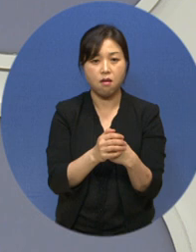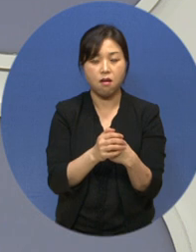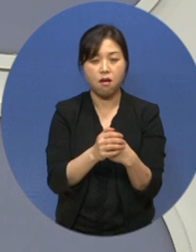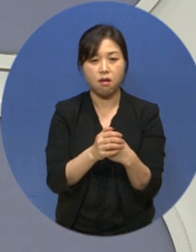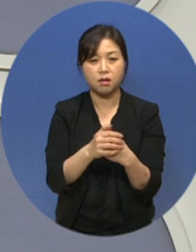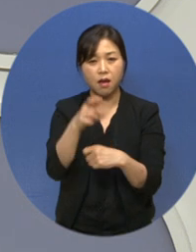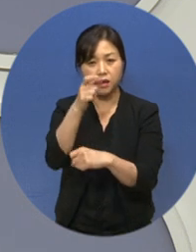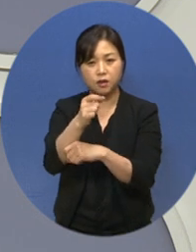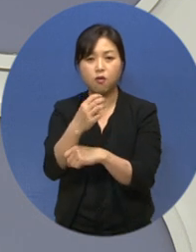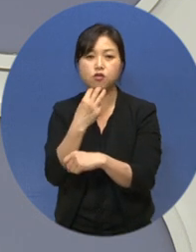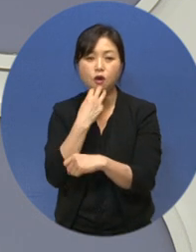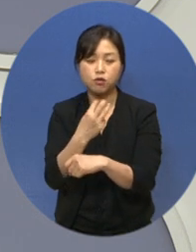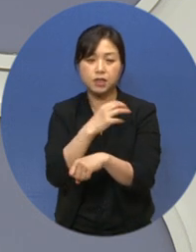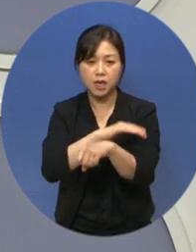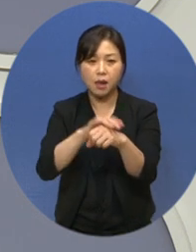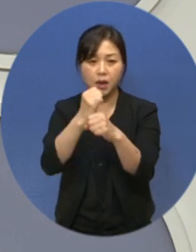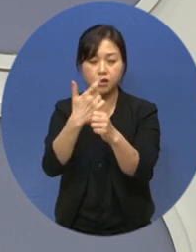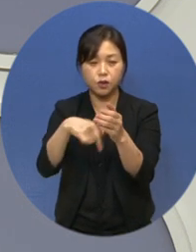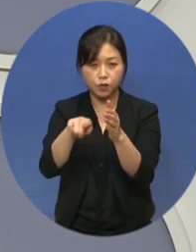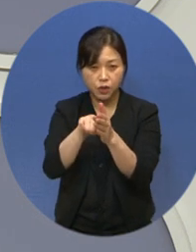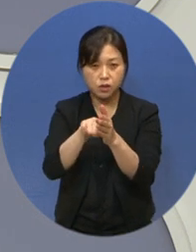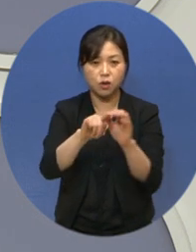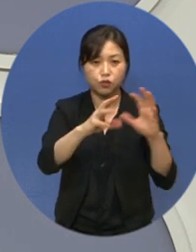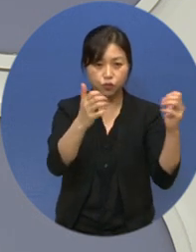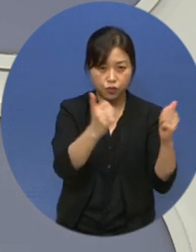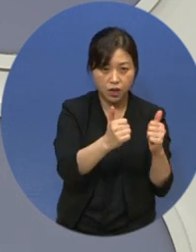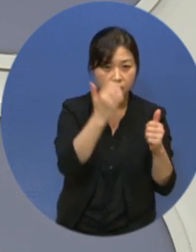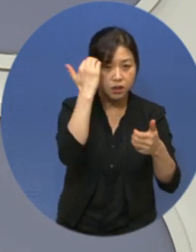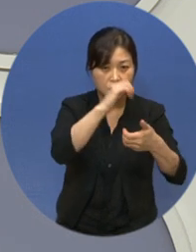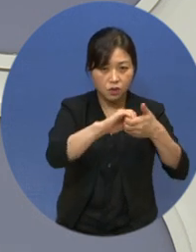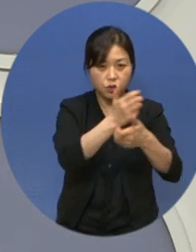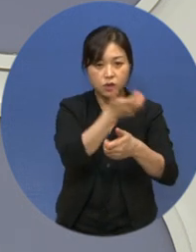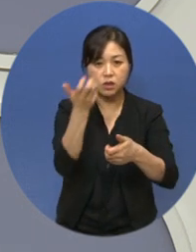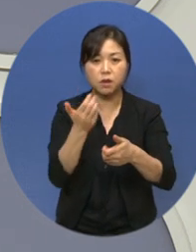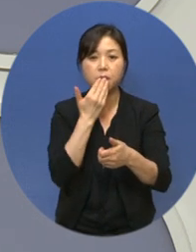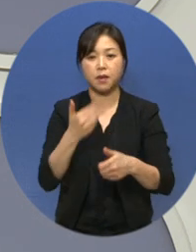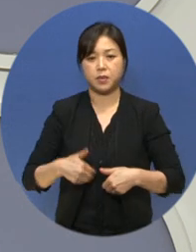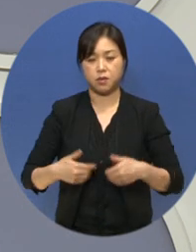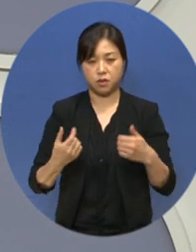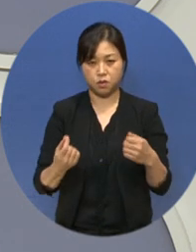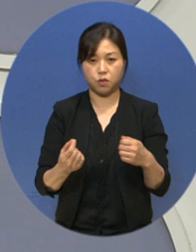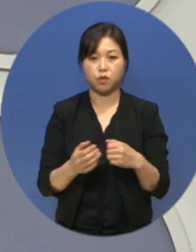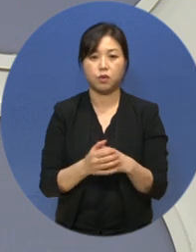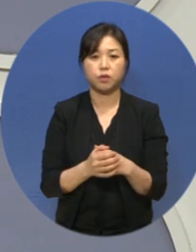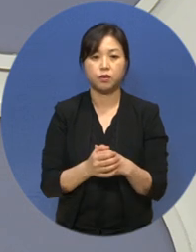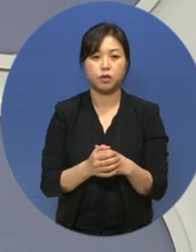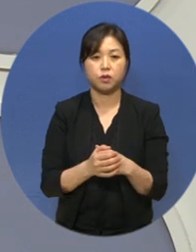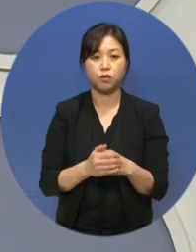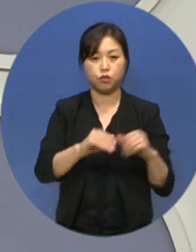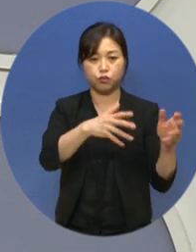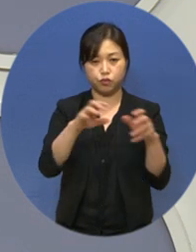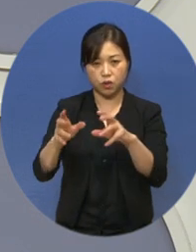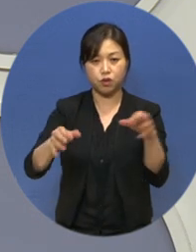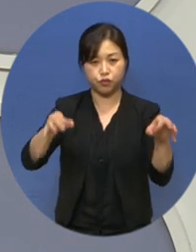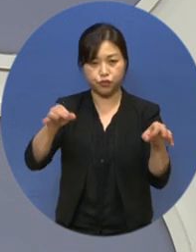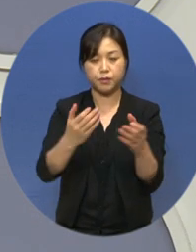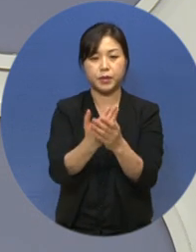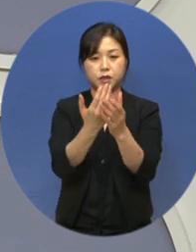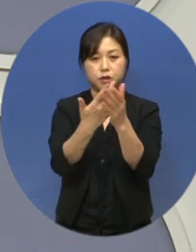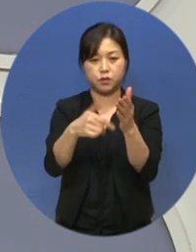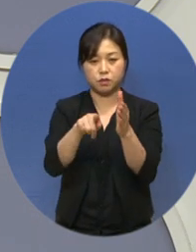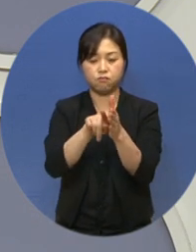청와대도 이전하는 예 시적 으로 행정수도 이전이 필요하고 그게 국가 균형 발전에 가장